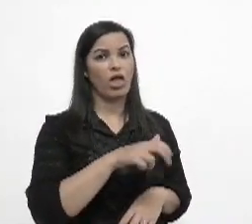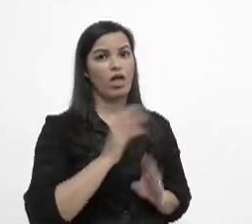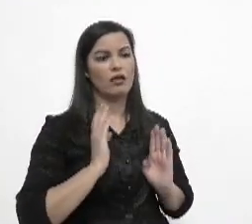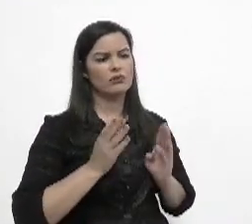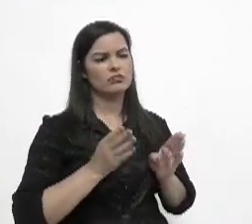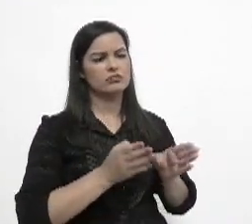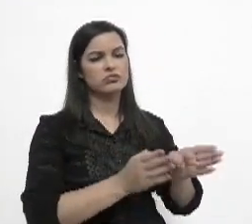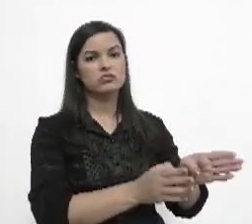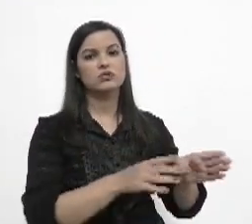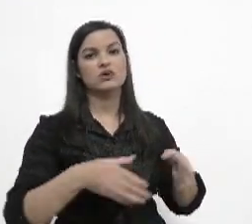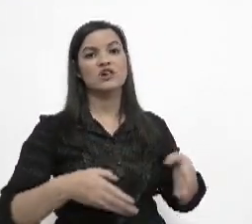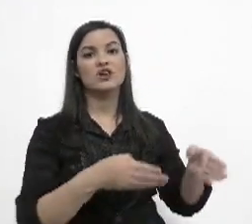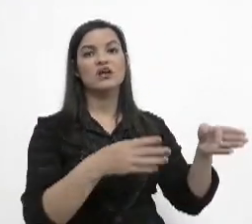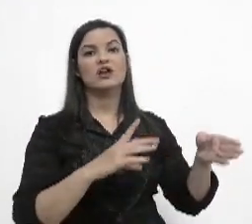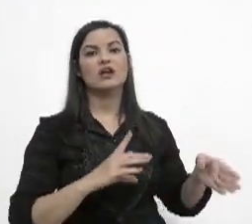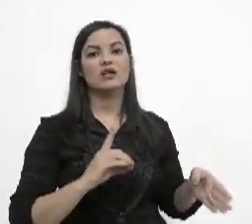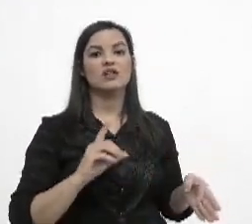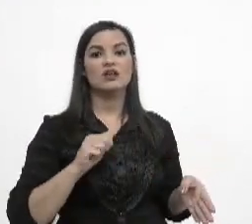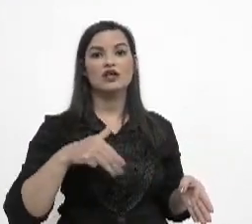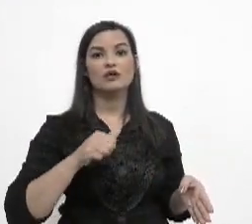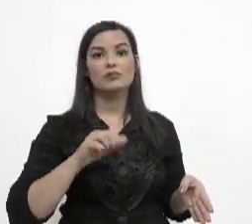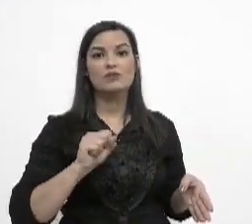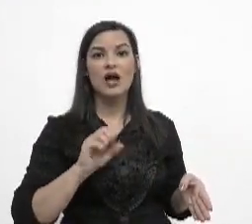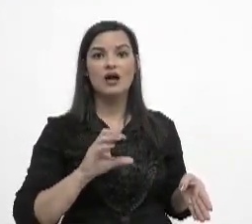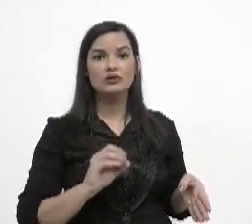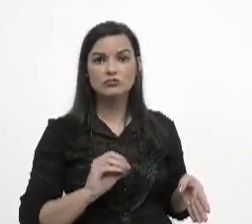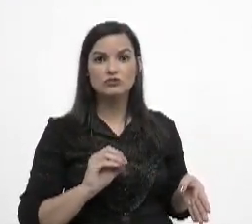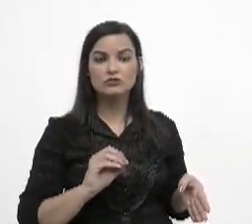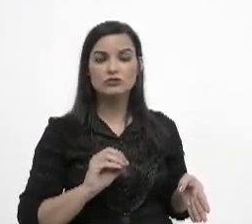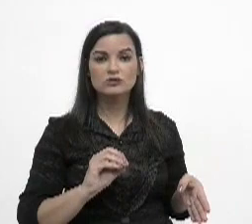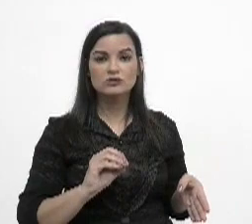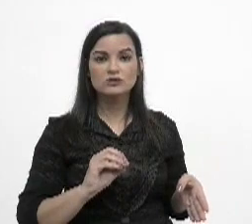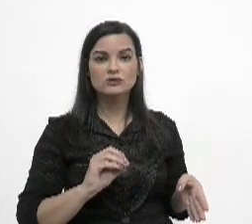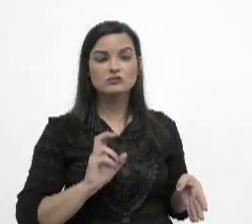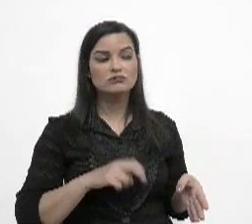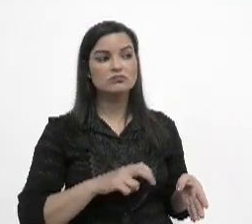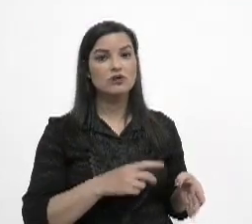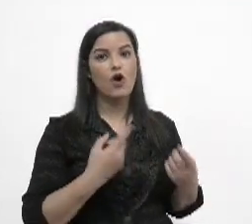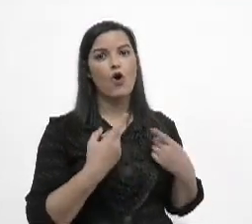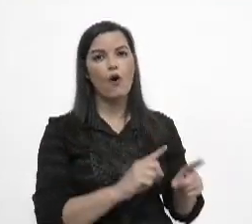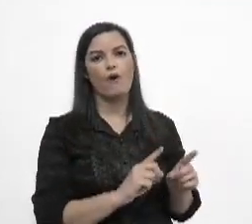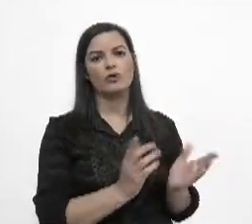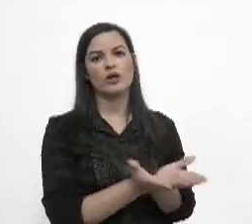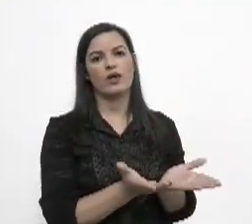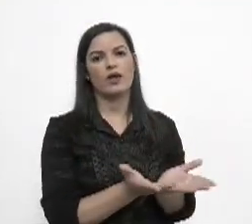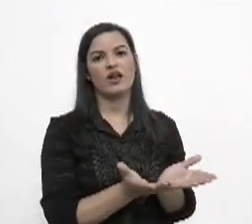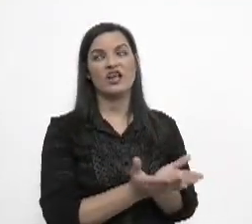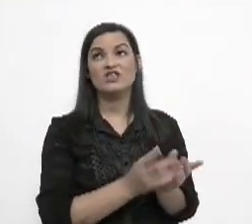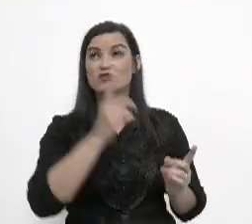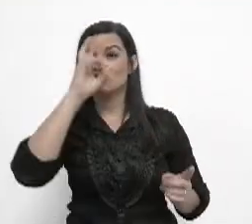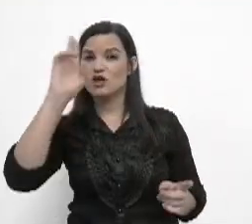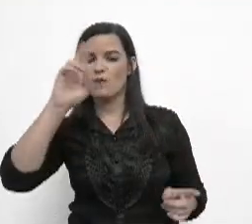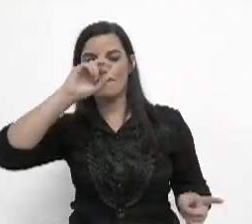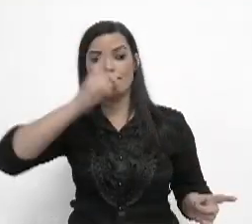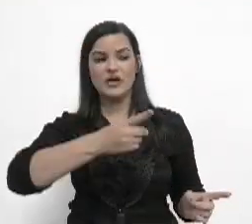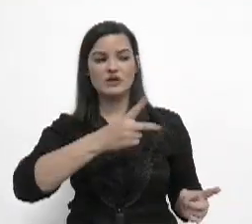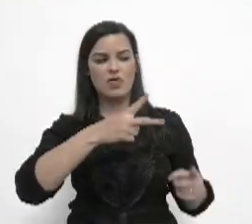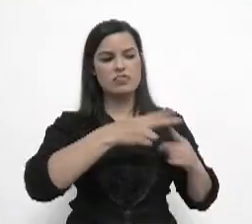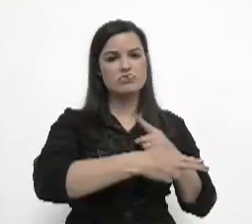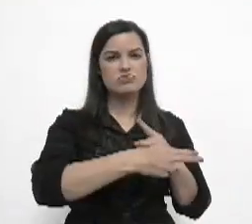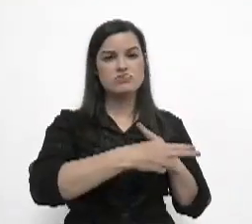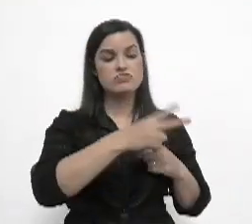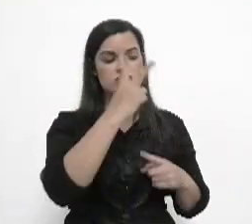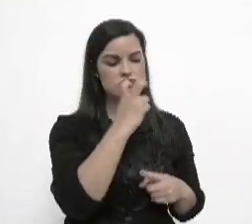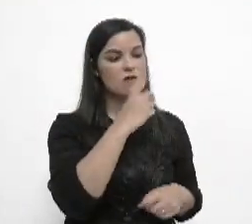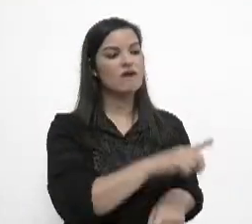주님이 보지 못하게 E 만들었습니다. assim o Senhor o impediu que ele enxergasse. 아나니아를 보내서 다시 안수하게 E assim 했습니다. novamente batizou-se através de